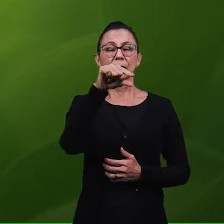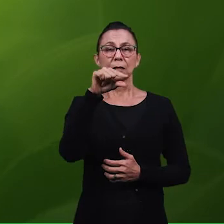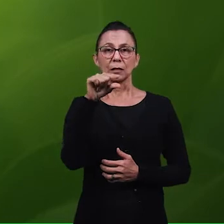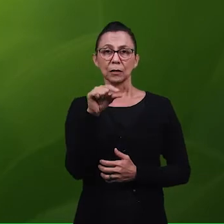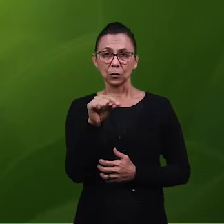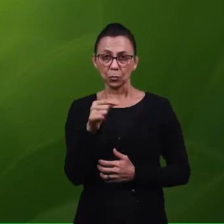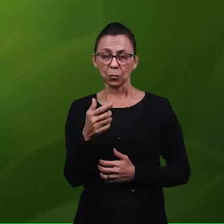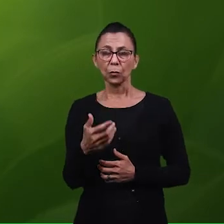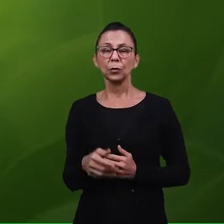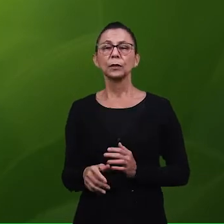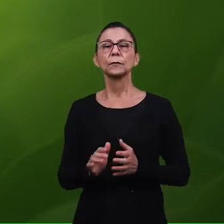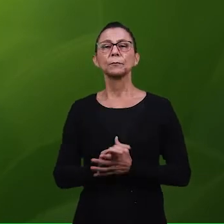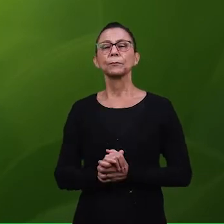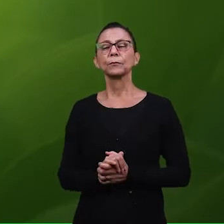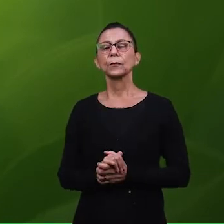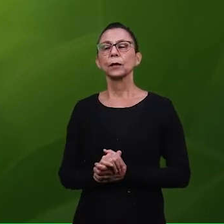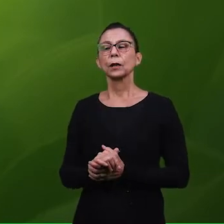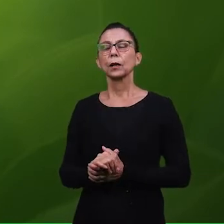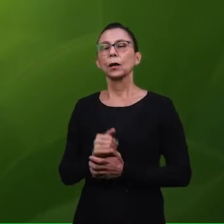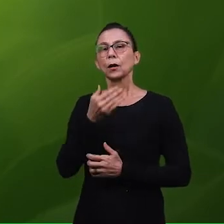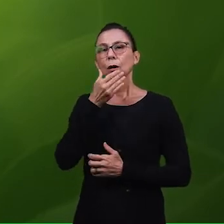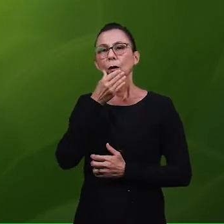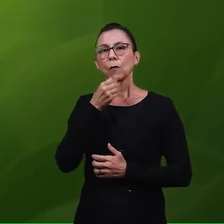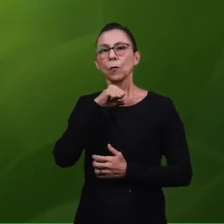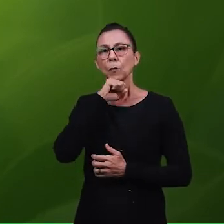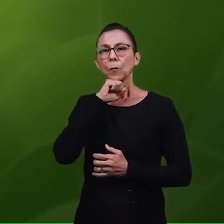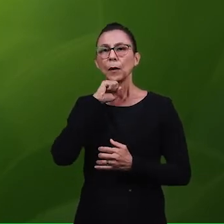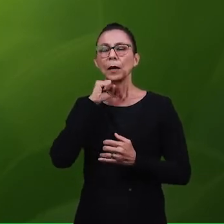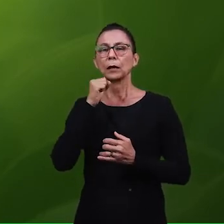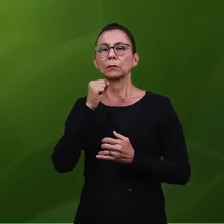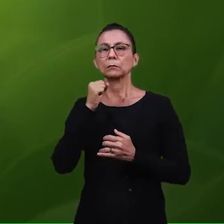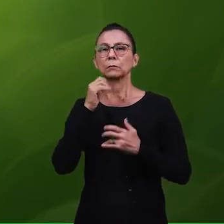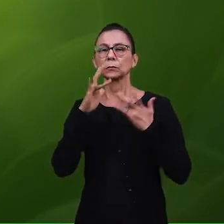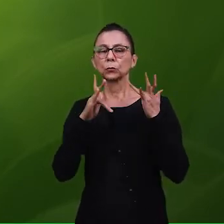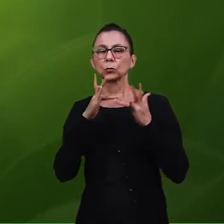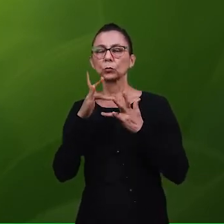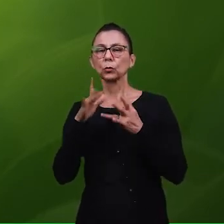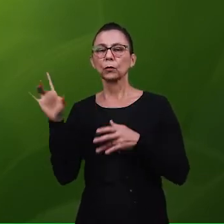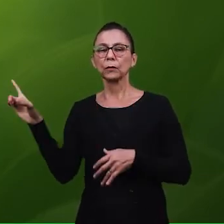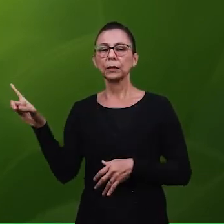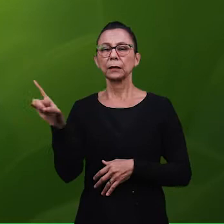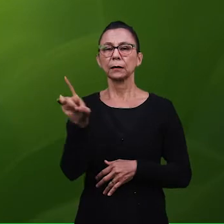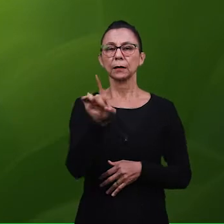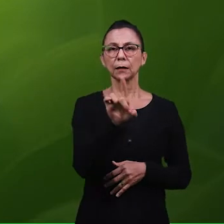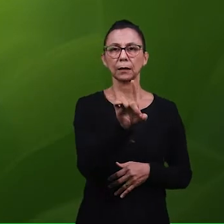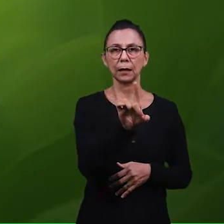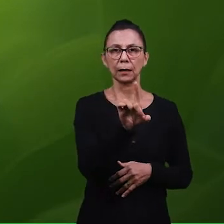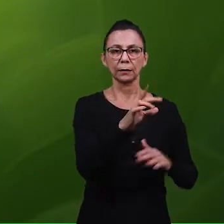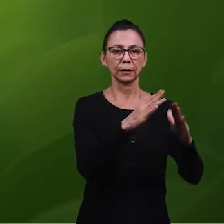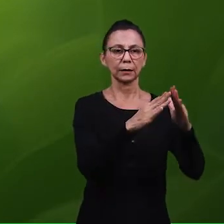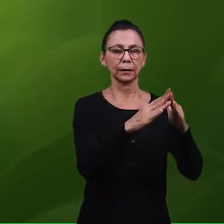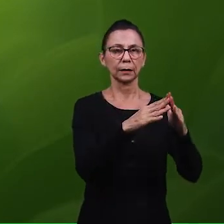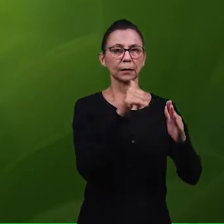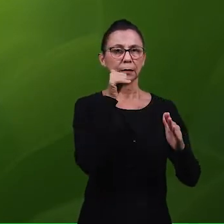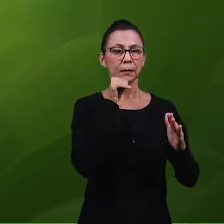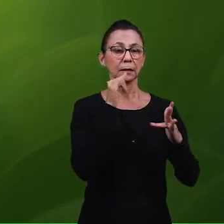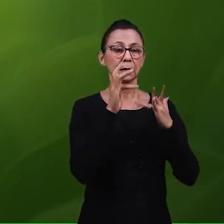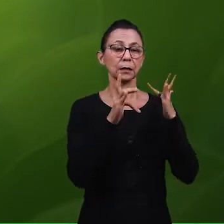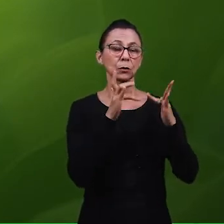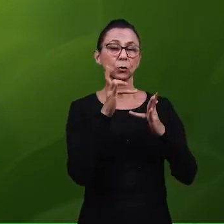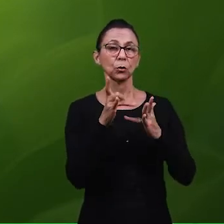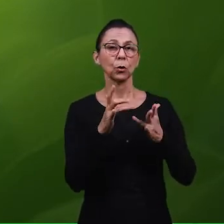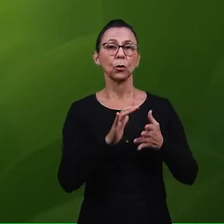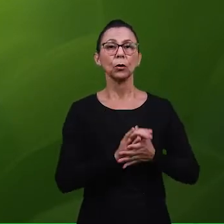sagesse, de sa compréhension. Et c'est intéressant que quand ce choix était fait, il s'adressait à la maison